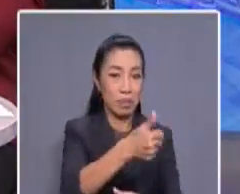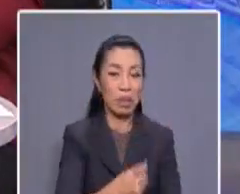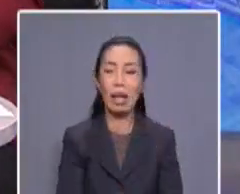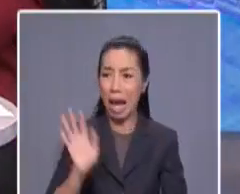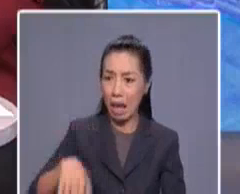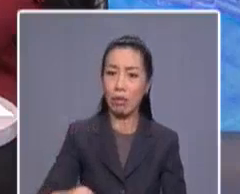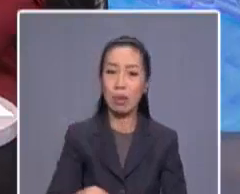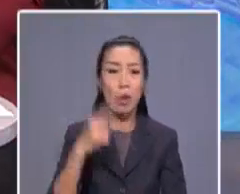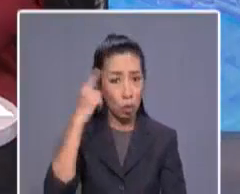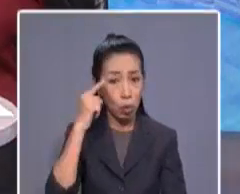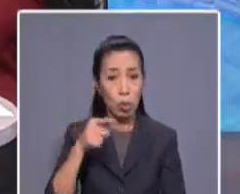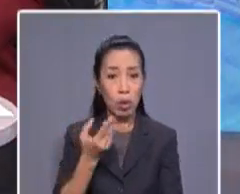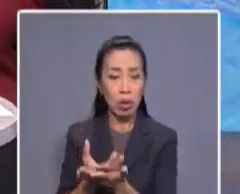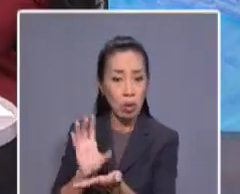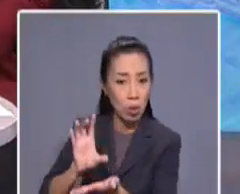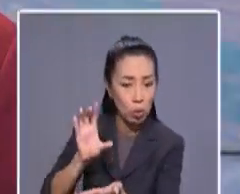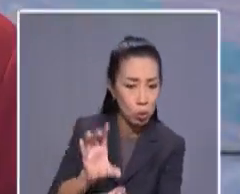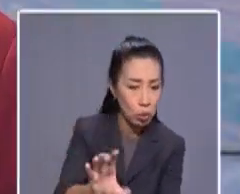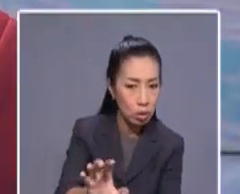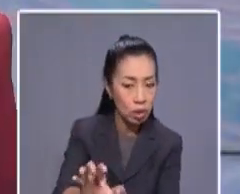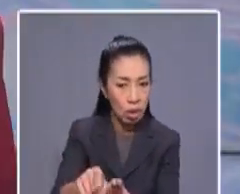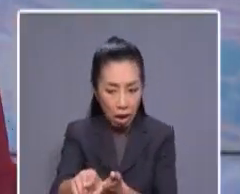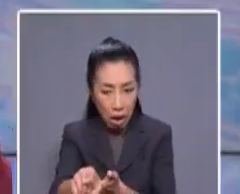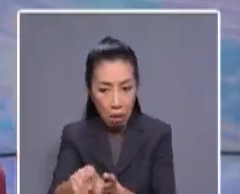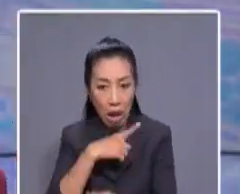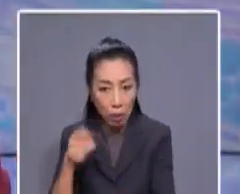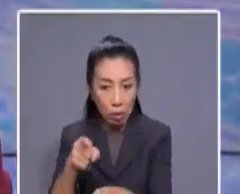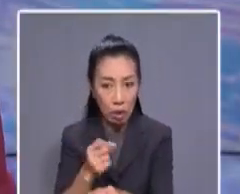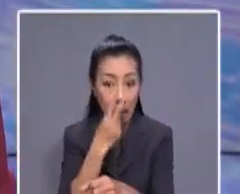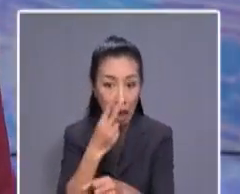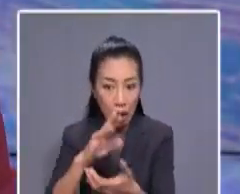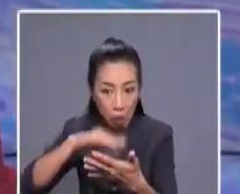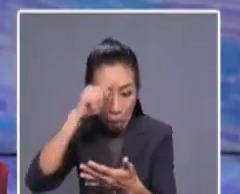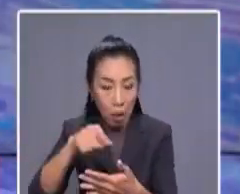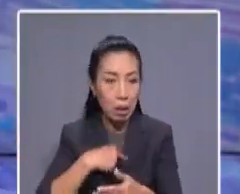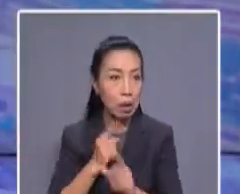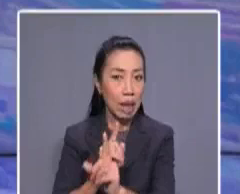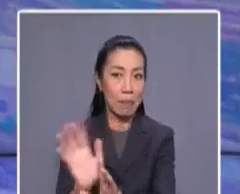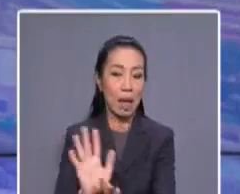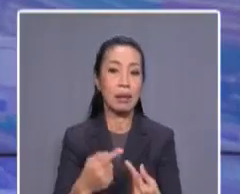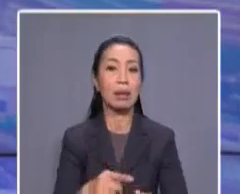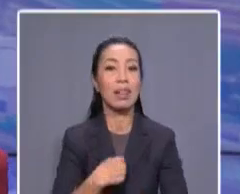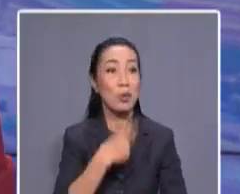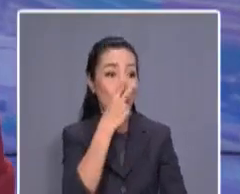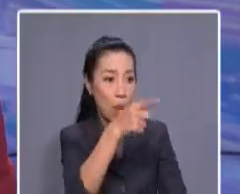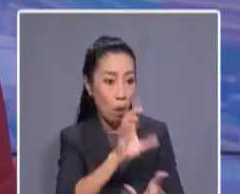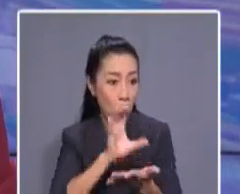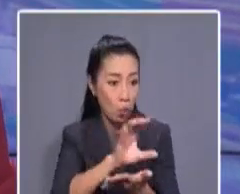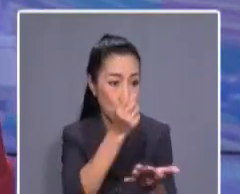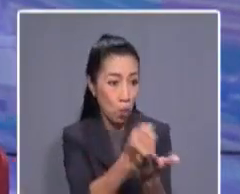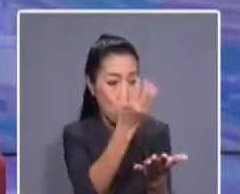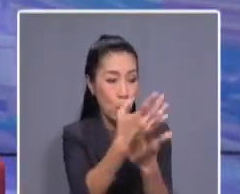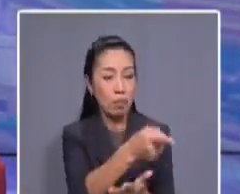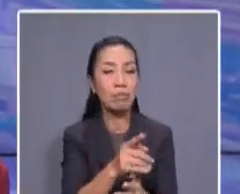ปลงทุนแบบไหนเจ๊งเราก็จะได้ดูเป็นบทเรียนเราจะไปดูเฉพาะพวกที่เขาประสบความสำเร็จร่ำรวยส่วนใหญ่พวก